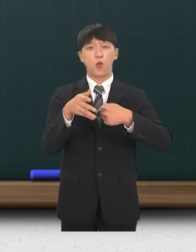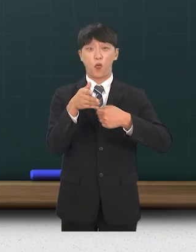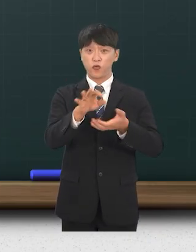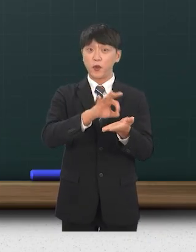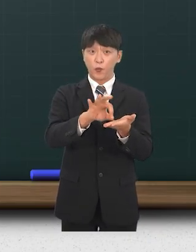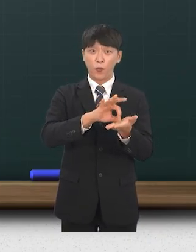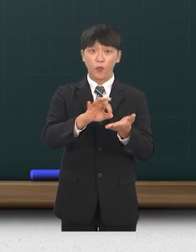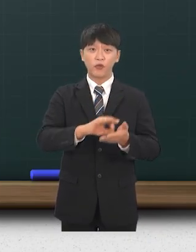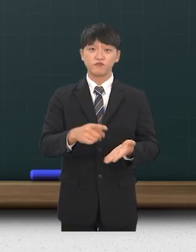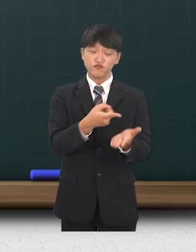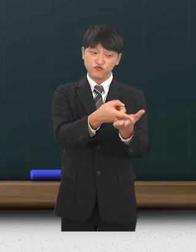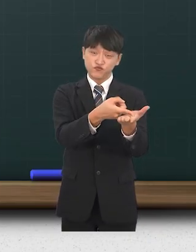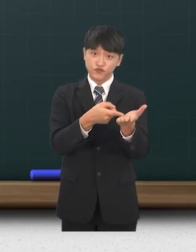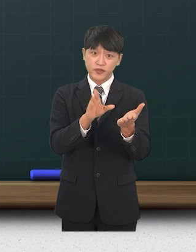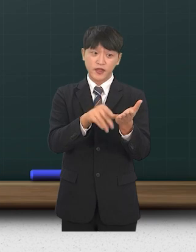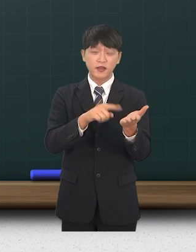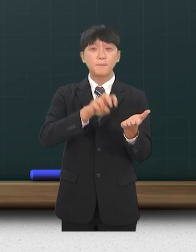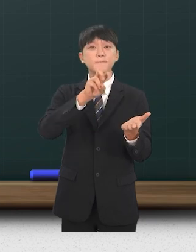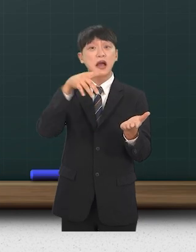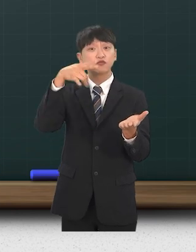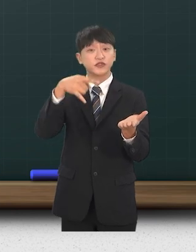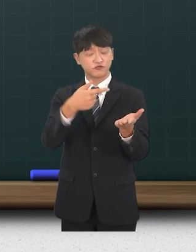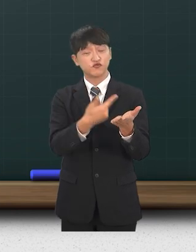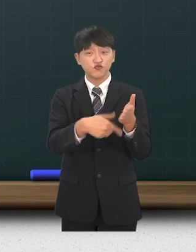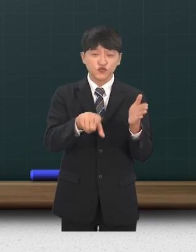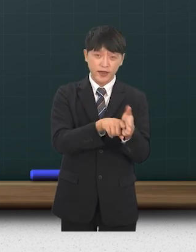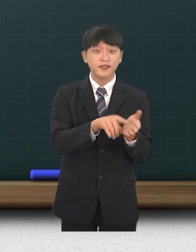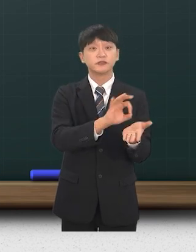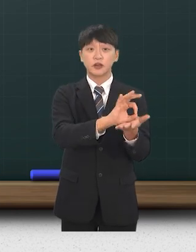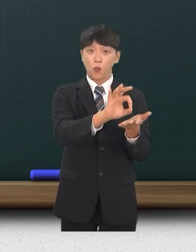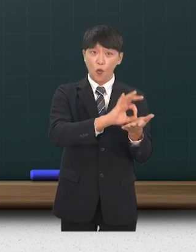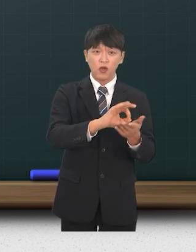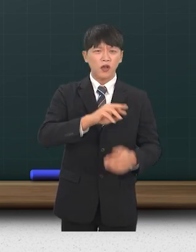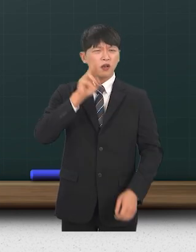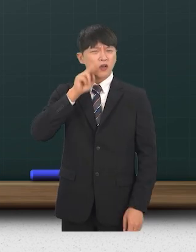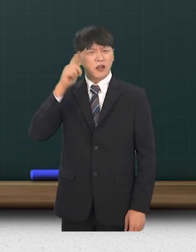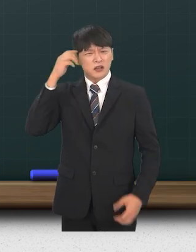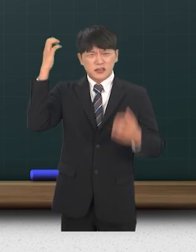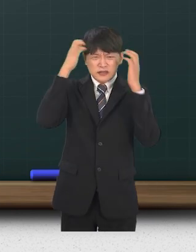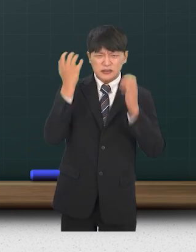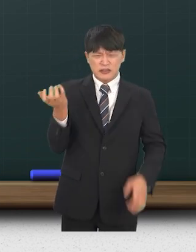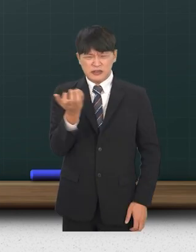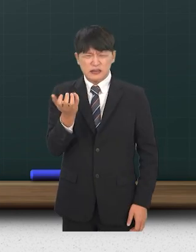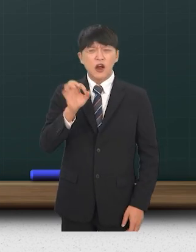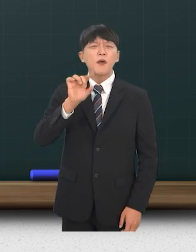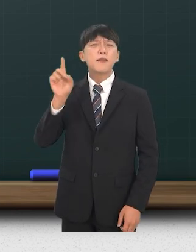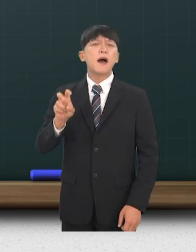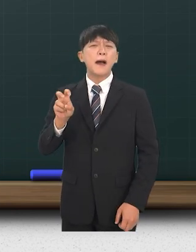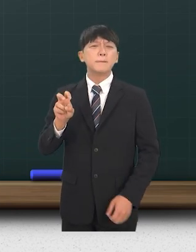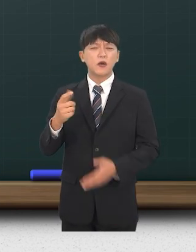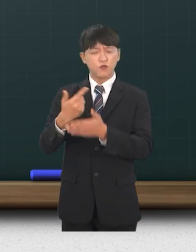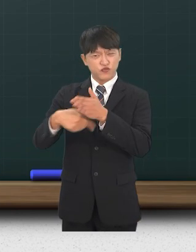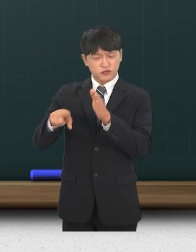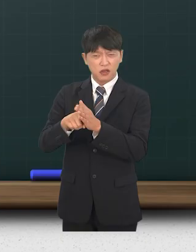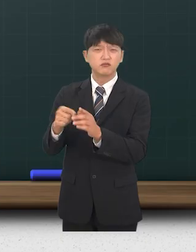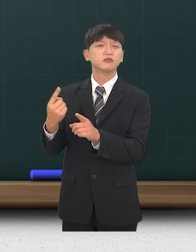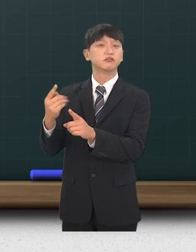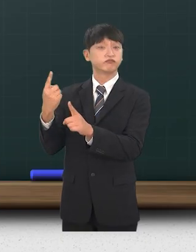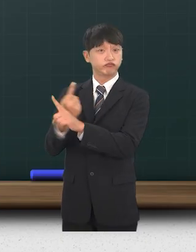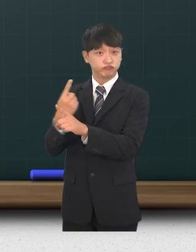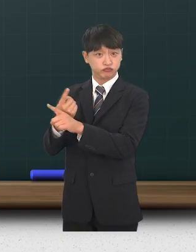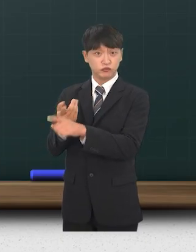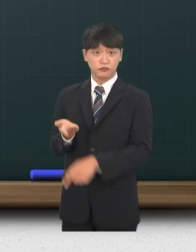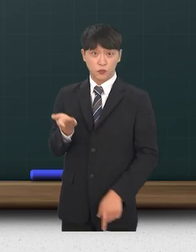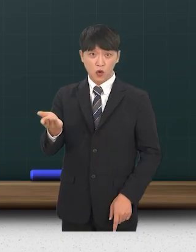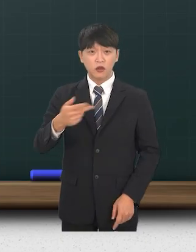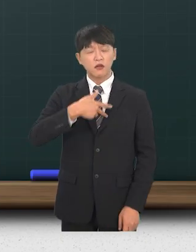쓰이는 경우인데요. 수술 시 환자를 마취하기 위해 쓰거나 극심한 고통을 겪는 말기암 환자를 위한 진통제, 잠에